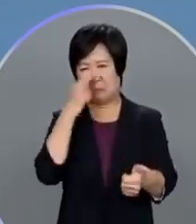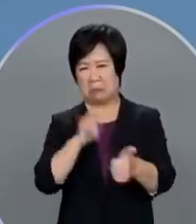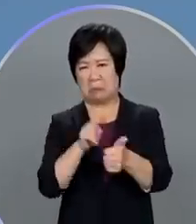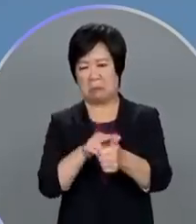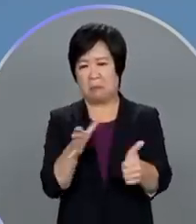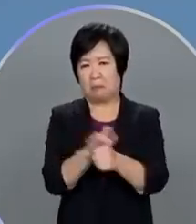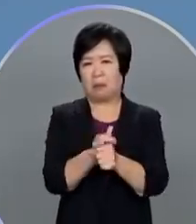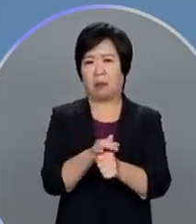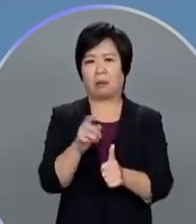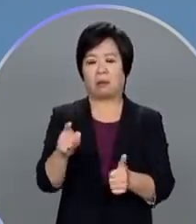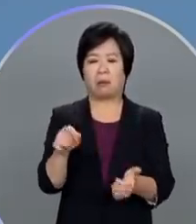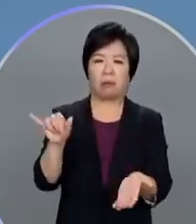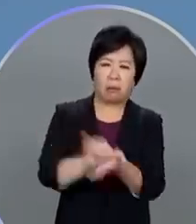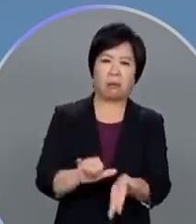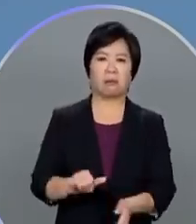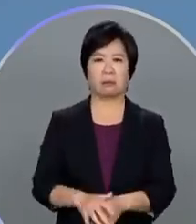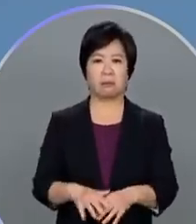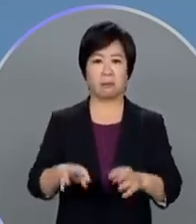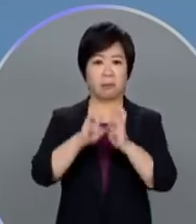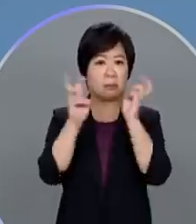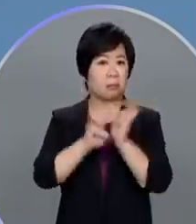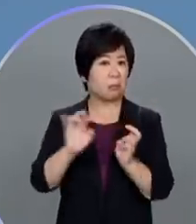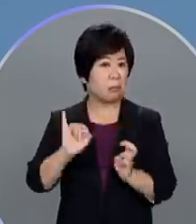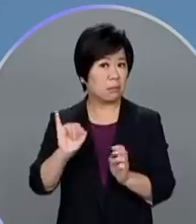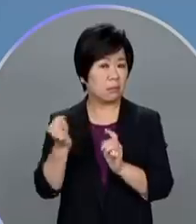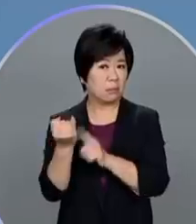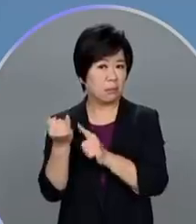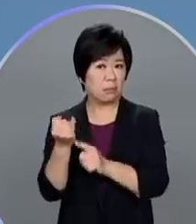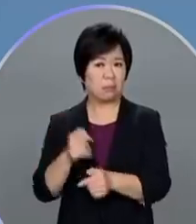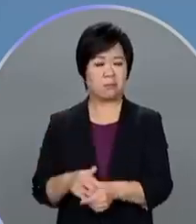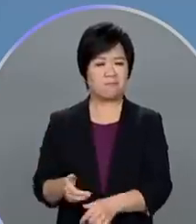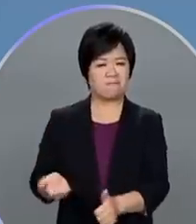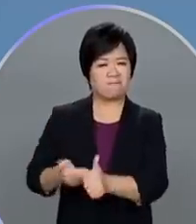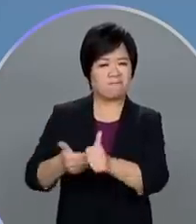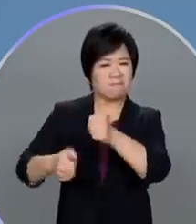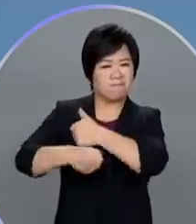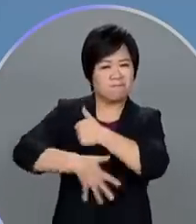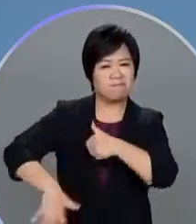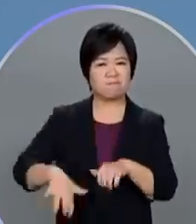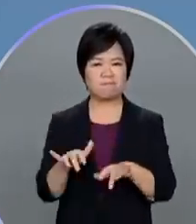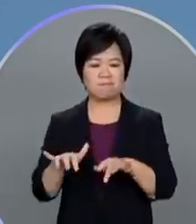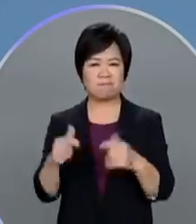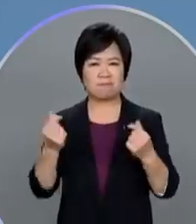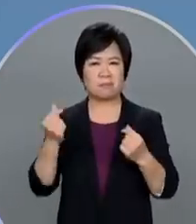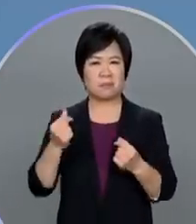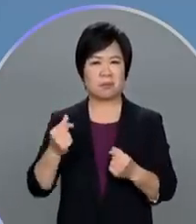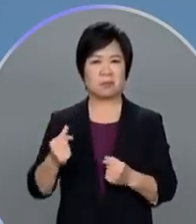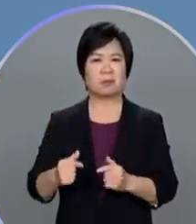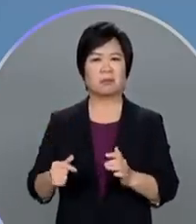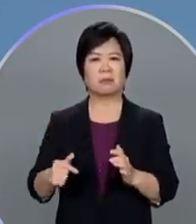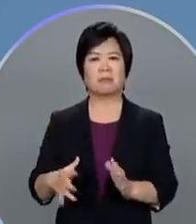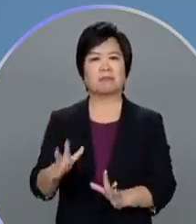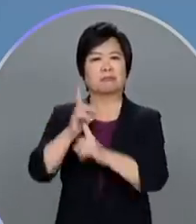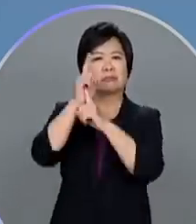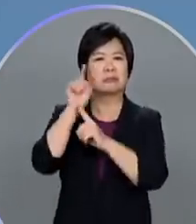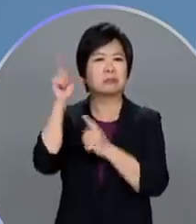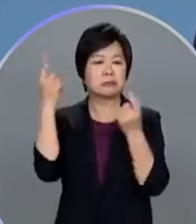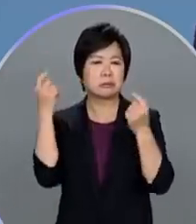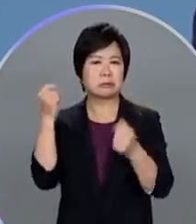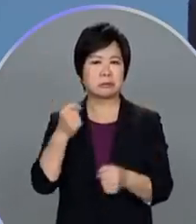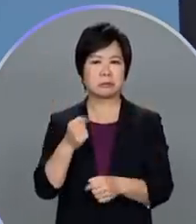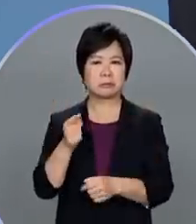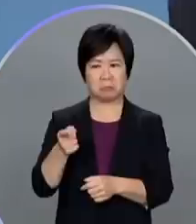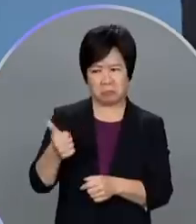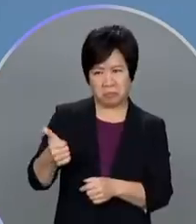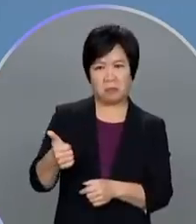说？杨慧如杨网军扮演上帝的角色，说谁是好人谁